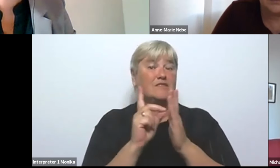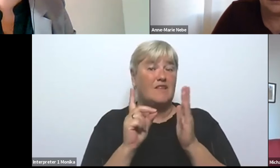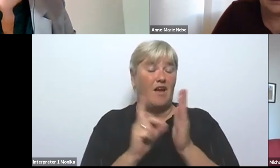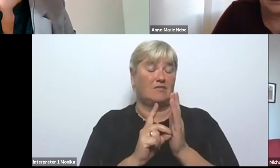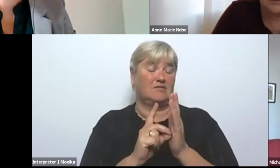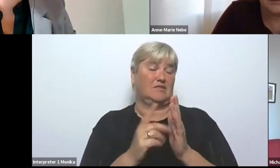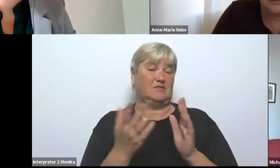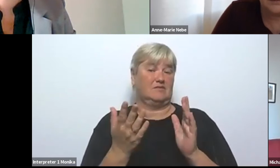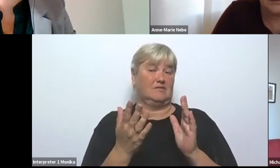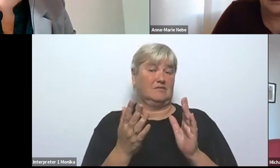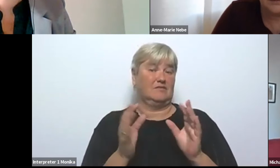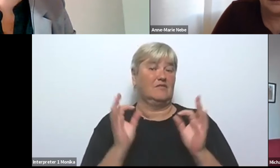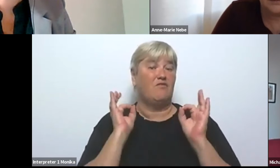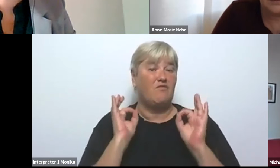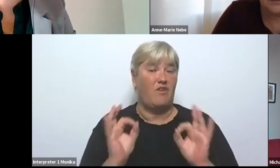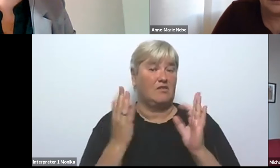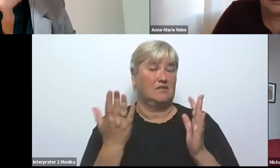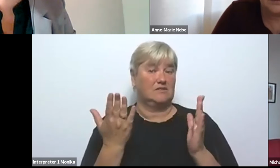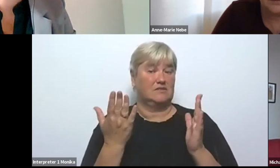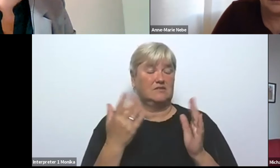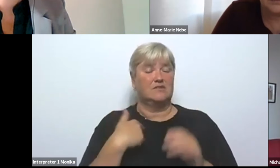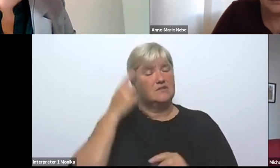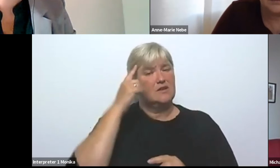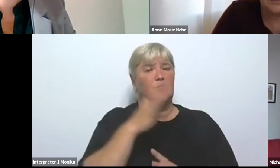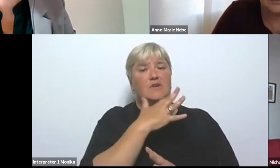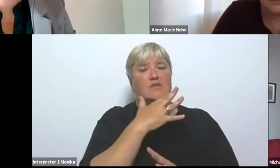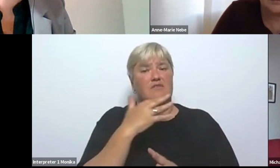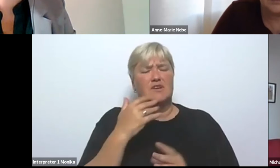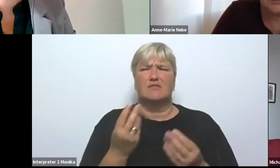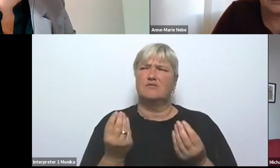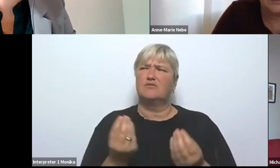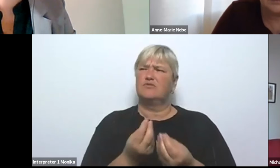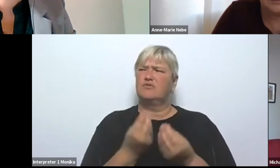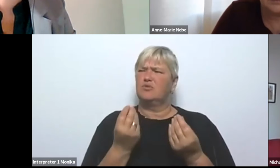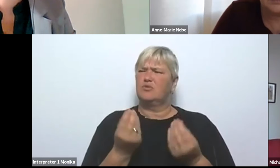Fakten, weil ich denke, viele haben immer das Gespür, wir werden ja